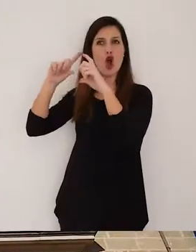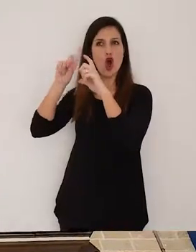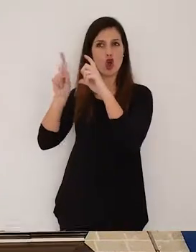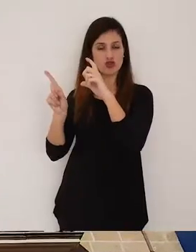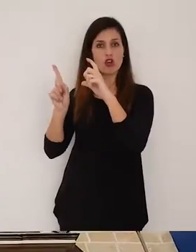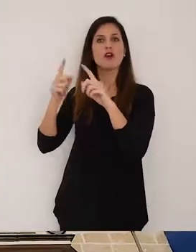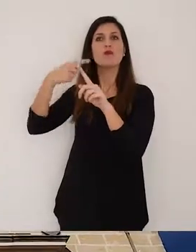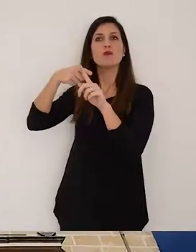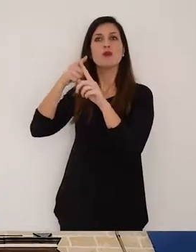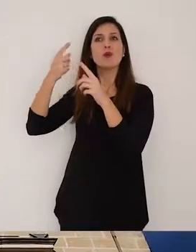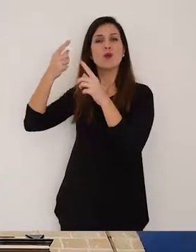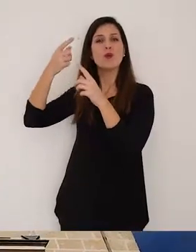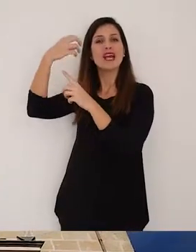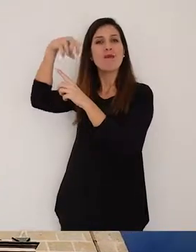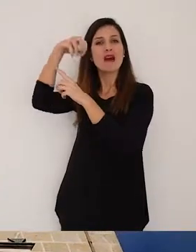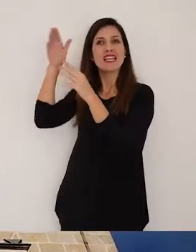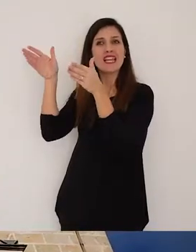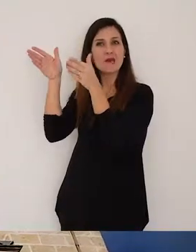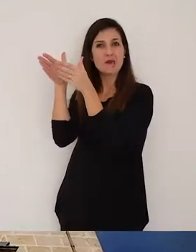ed il piccolo campanile civico.